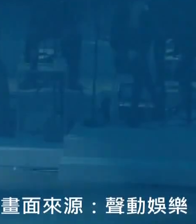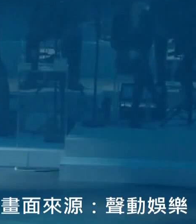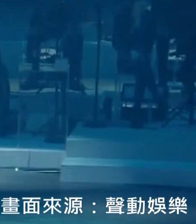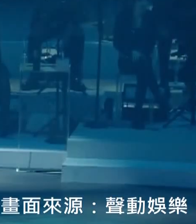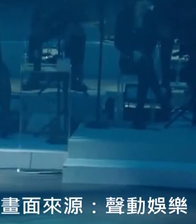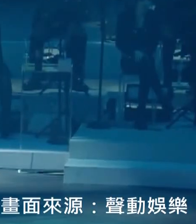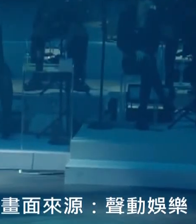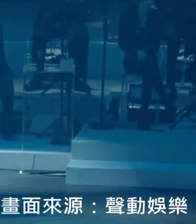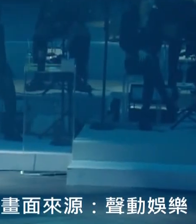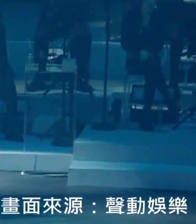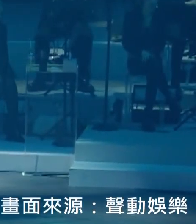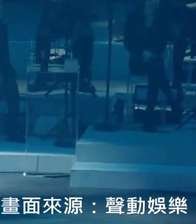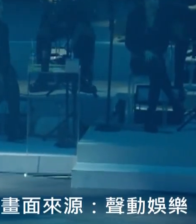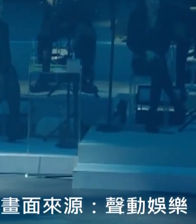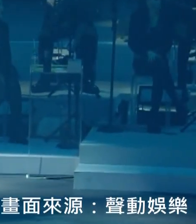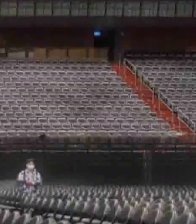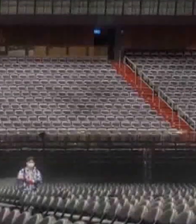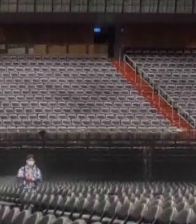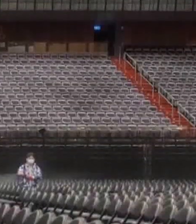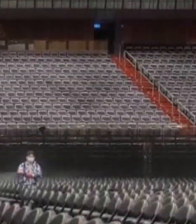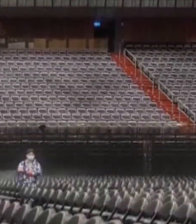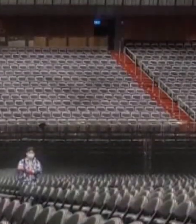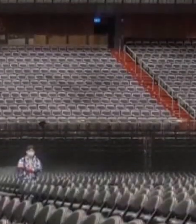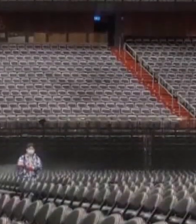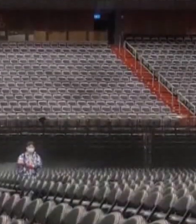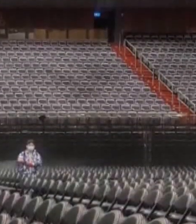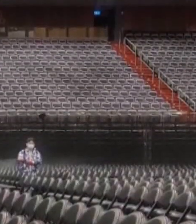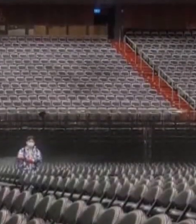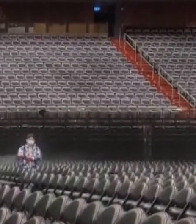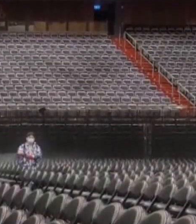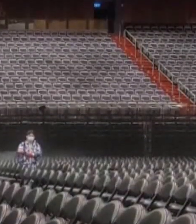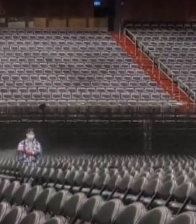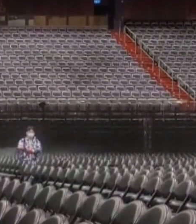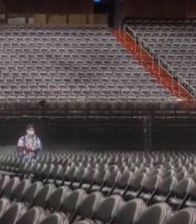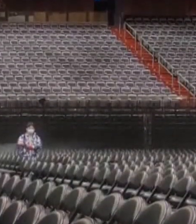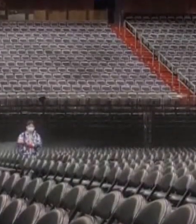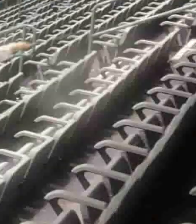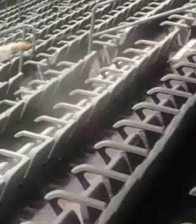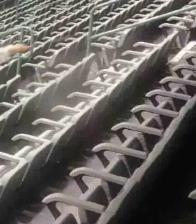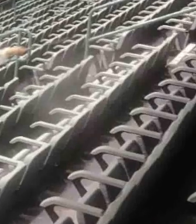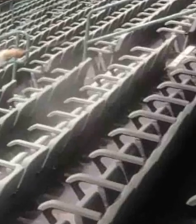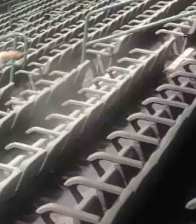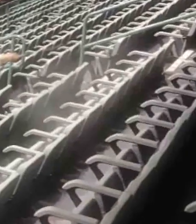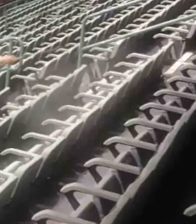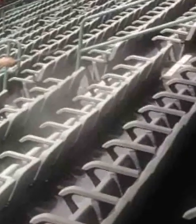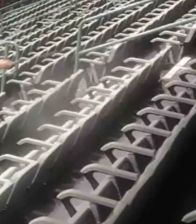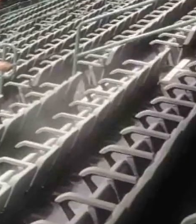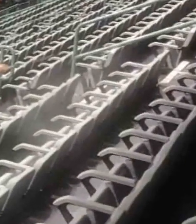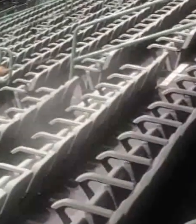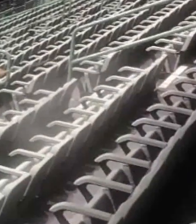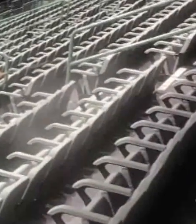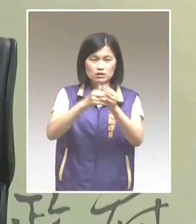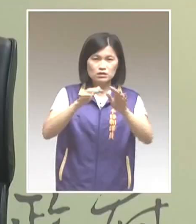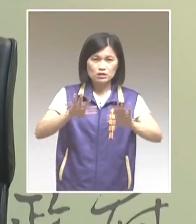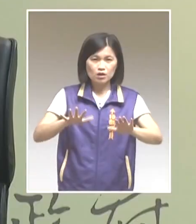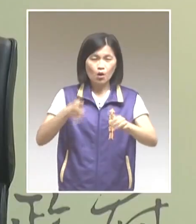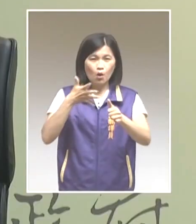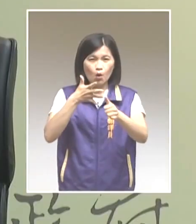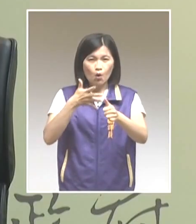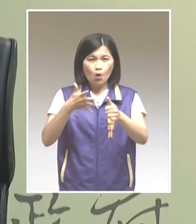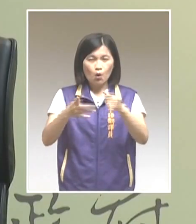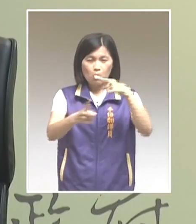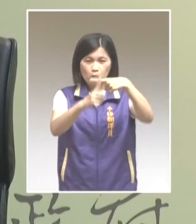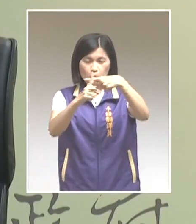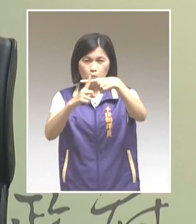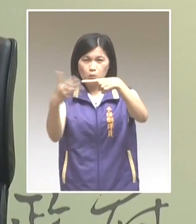台北小巨蛋阿妹演唱会嗨翻天，但疫情也随之延烧，从北烧到南，高雄出现5例相关个案， 4位